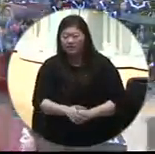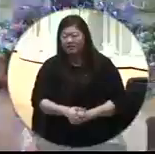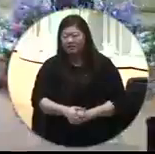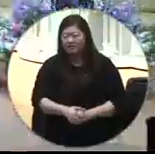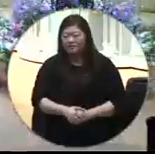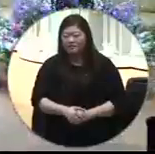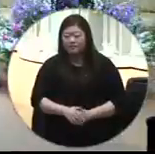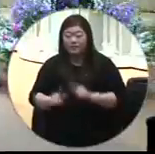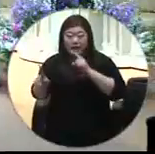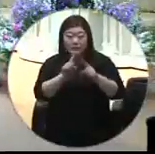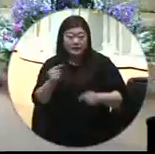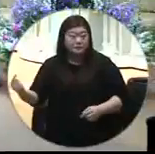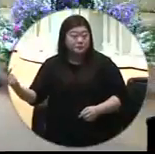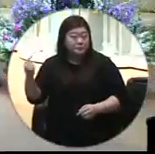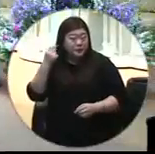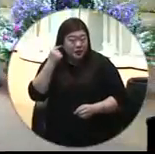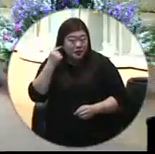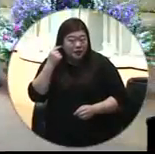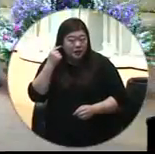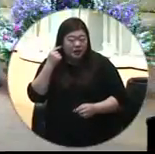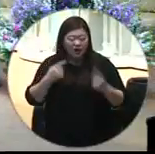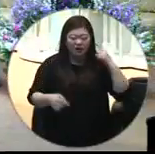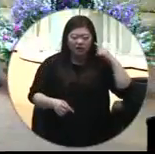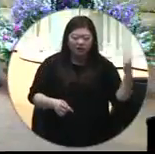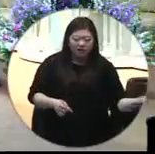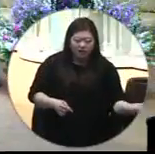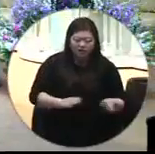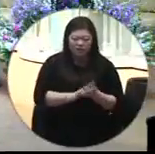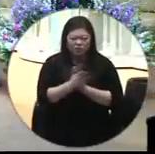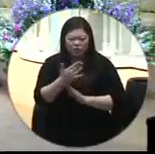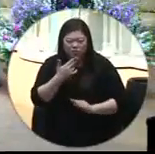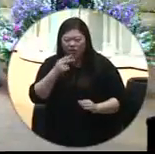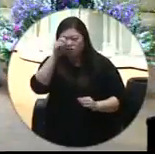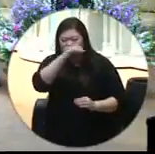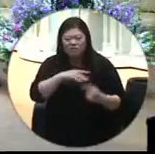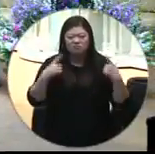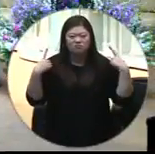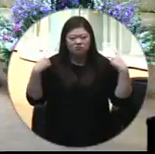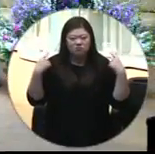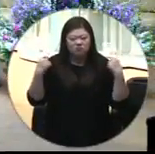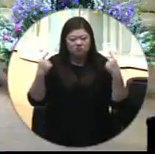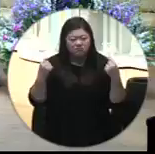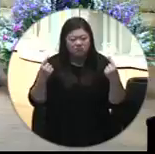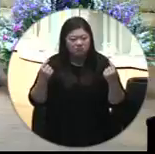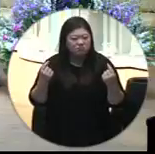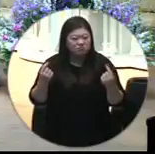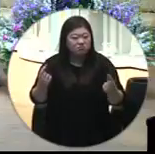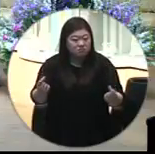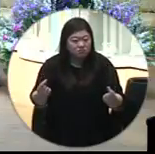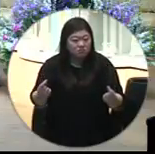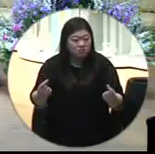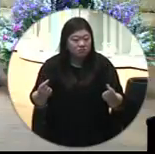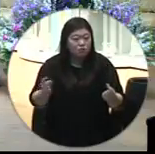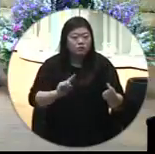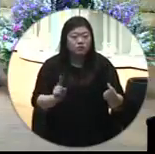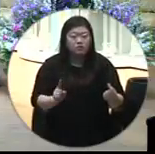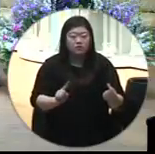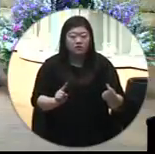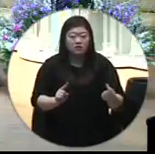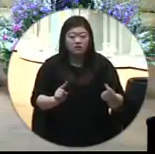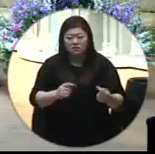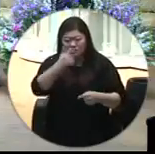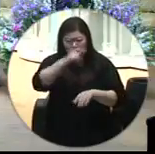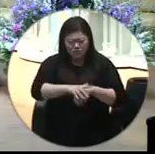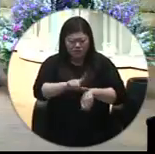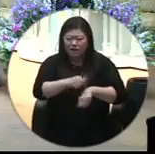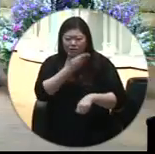말씀을 듣고도 전혀 삶에 변화가 없고 생활 속에 변화가 없고 내 육신적인 유익이 없다고 하면 그 예배드릴 필요가